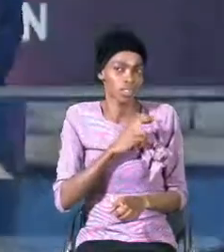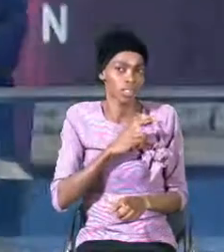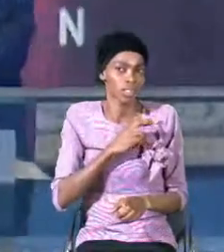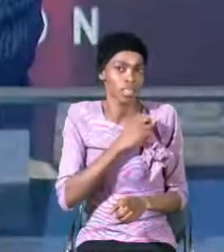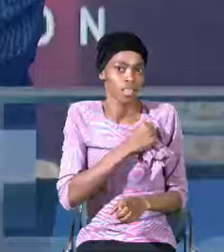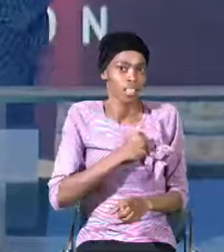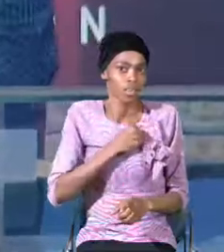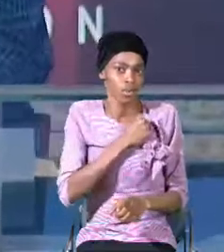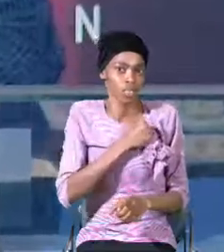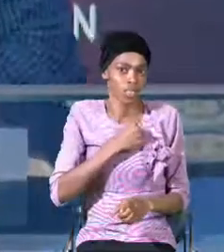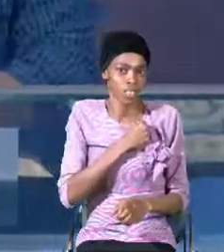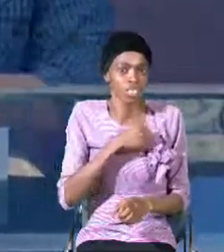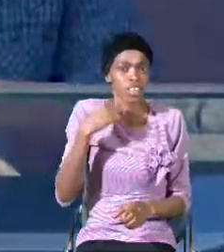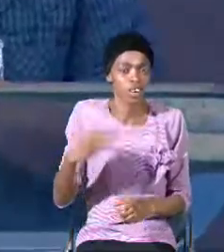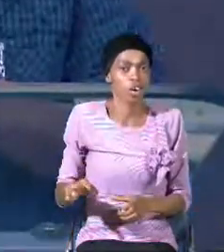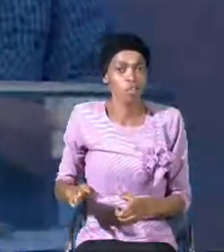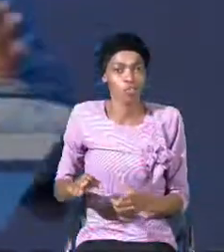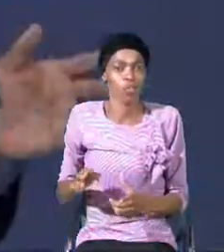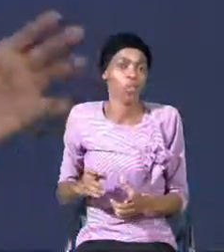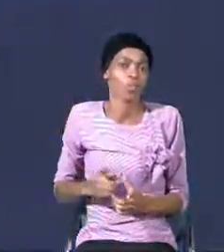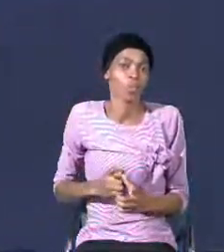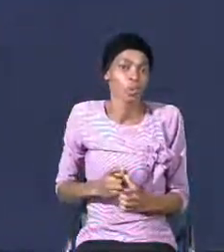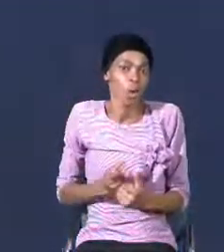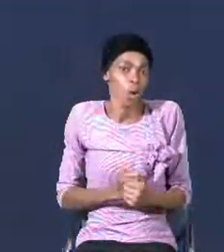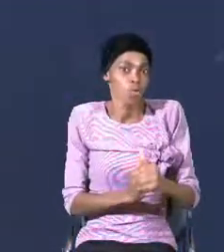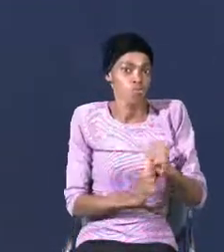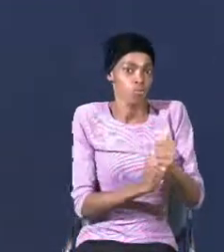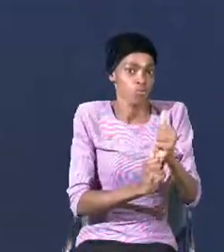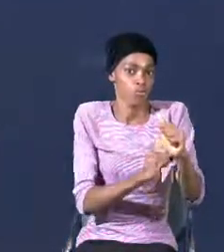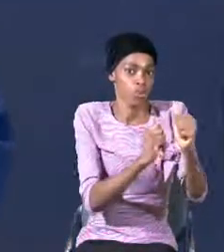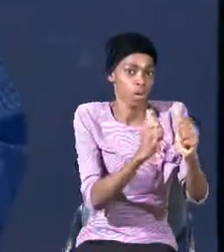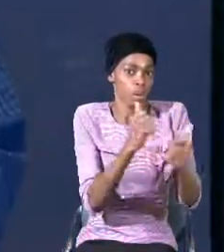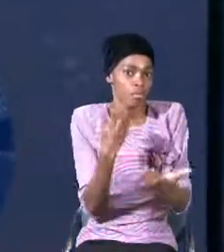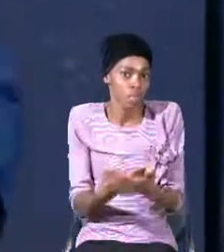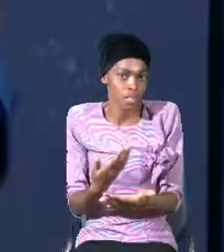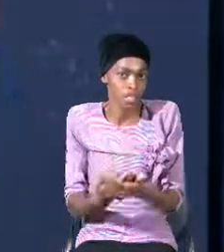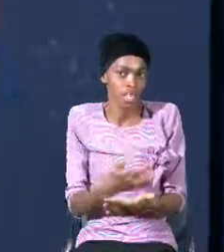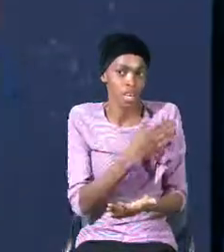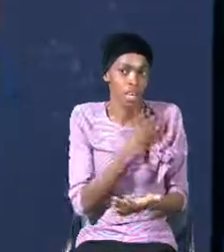de poursuivre l'argent et le matérialisme.